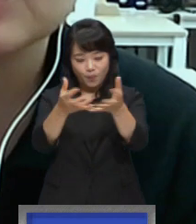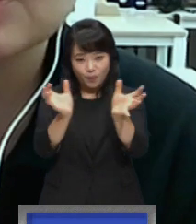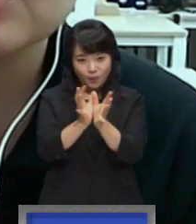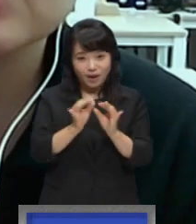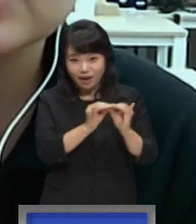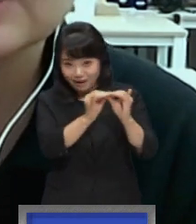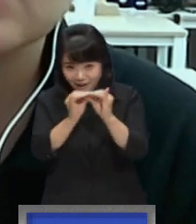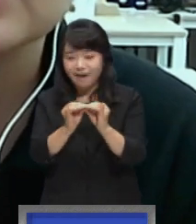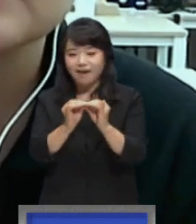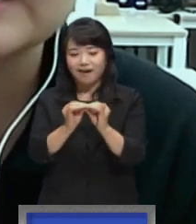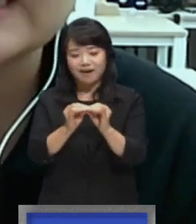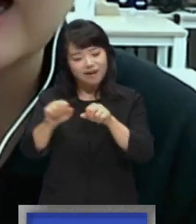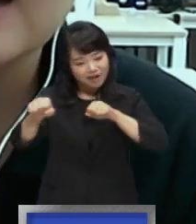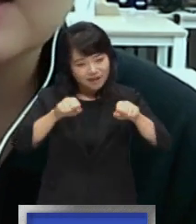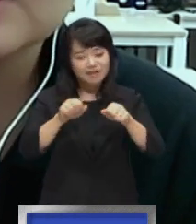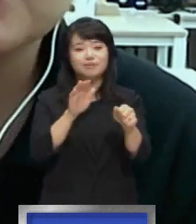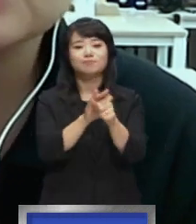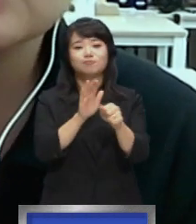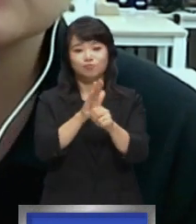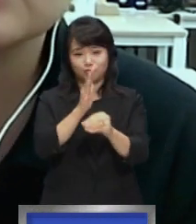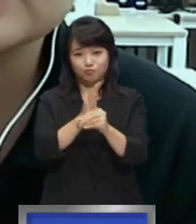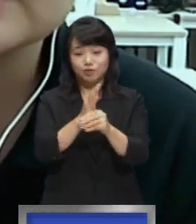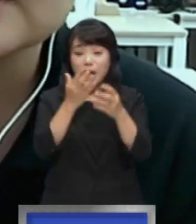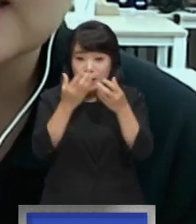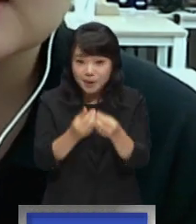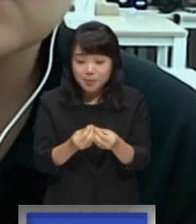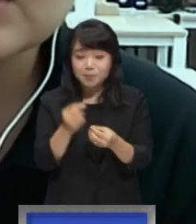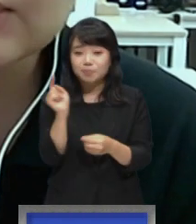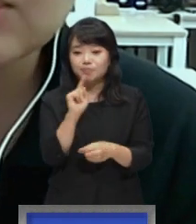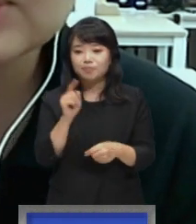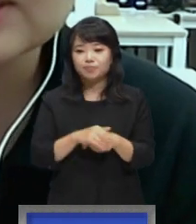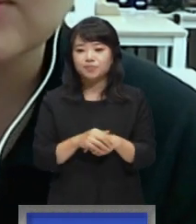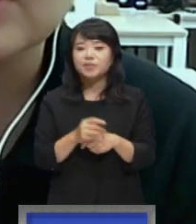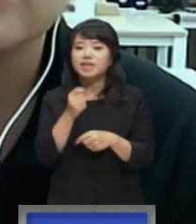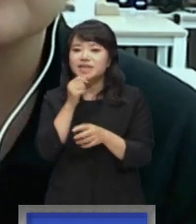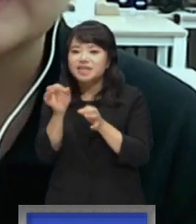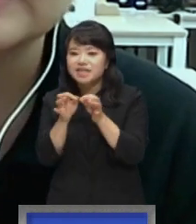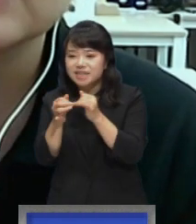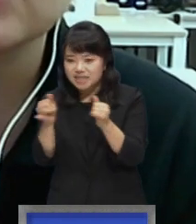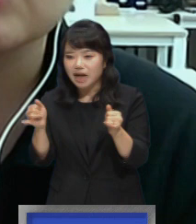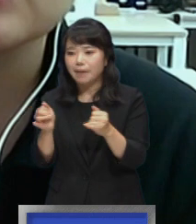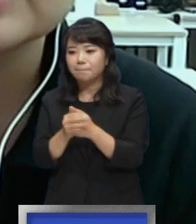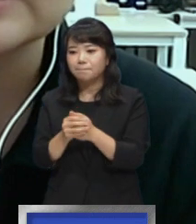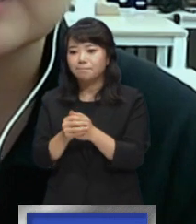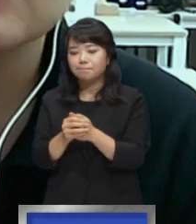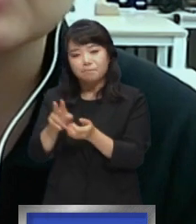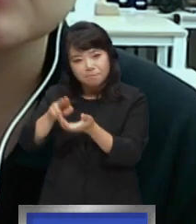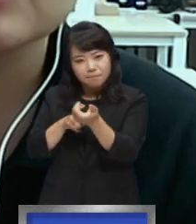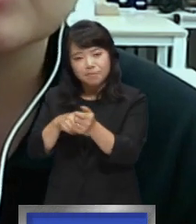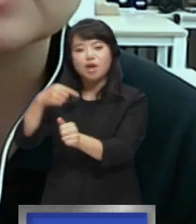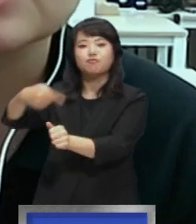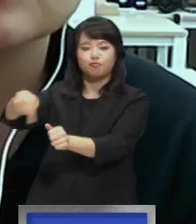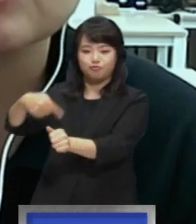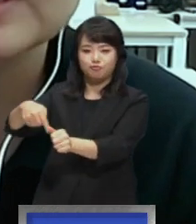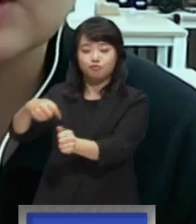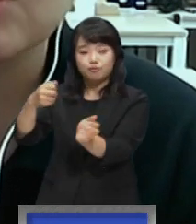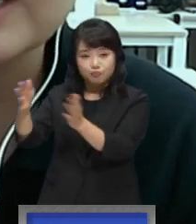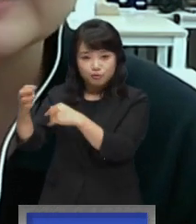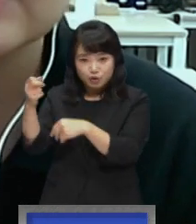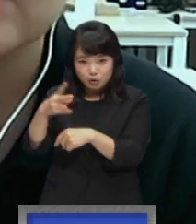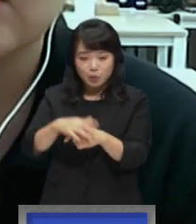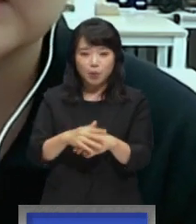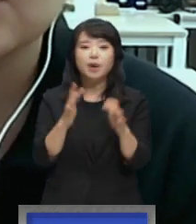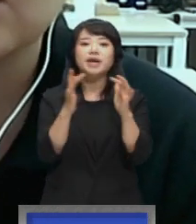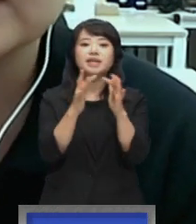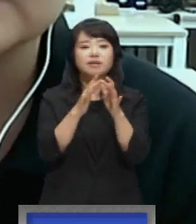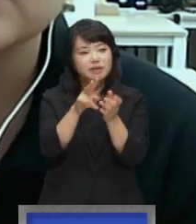사업을 집중적으로 추진하고 있습니다. 대표적으로는 소상공인 경영 마케팅 교육을 진행하고 있고요. 지역 주민의